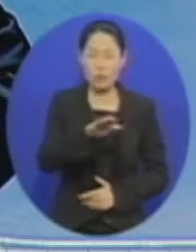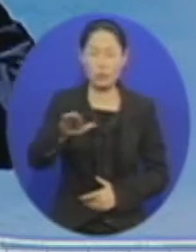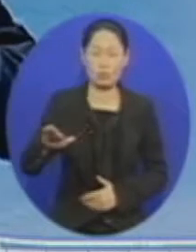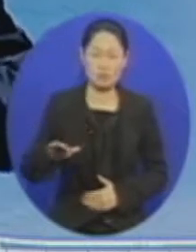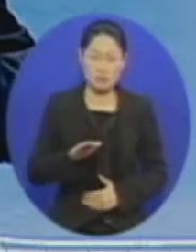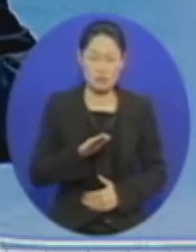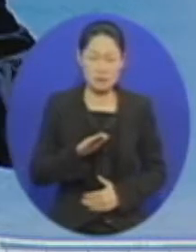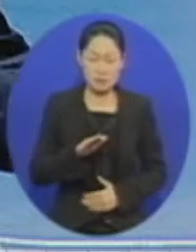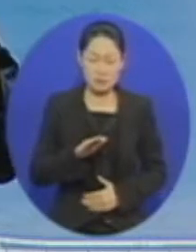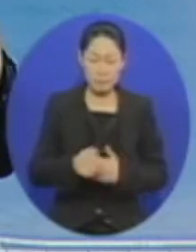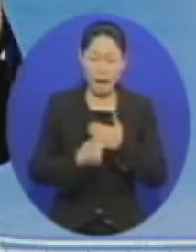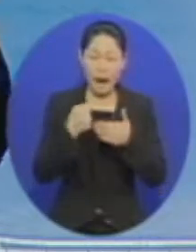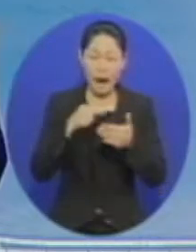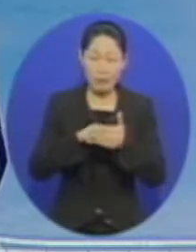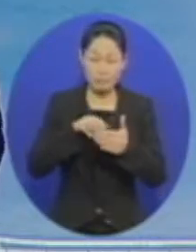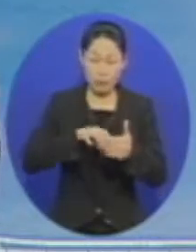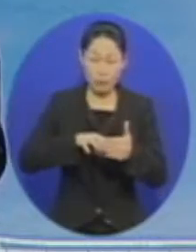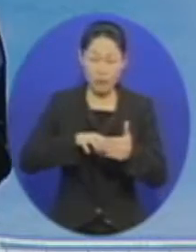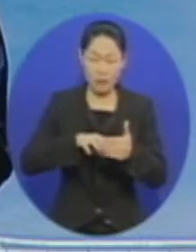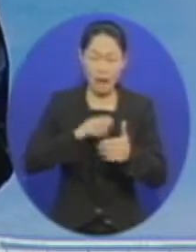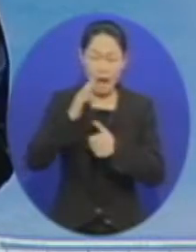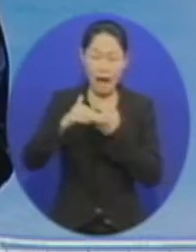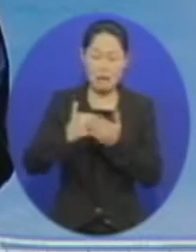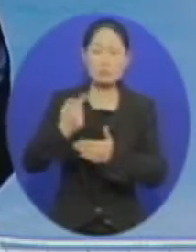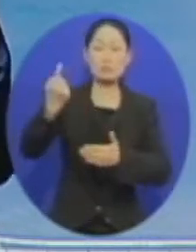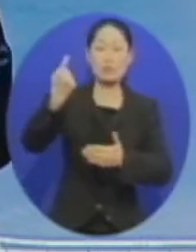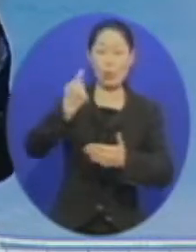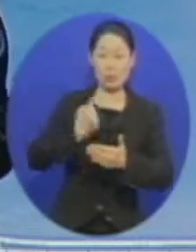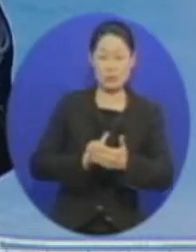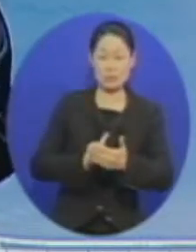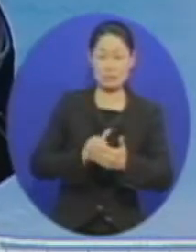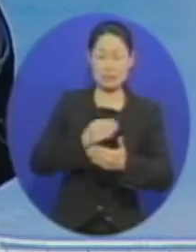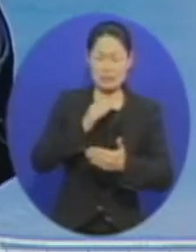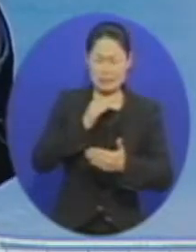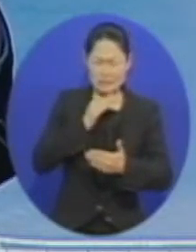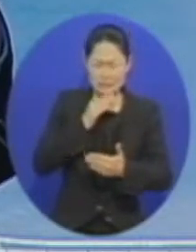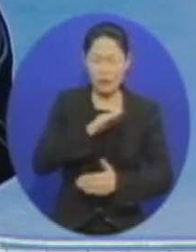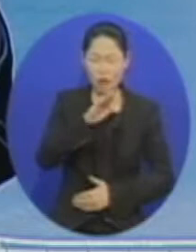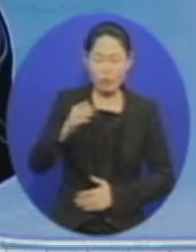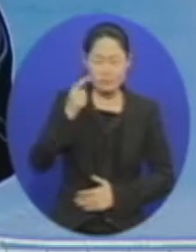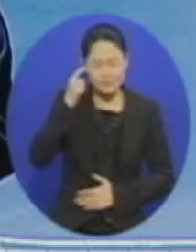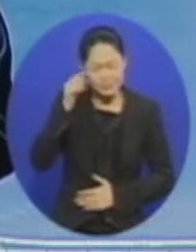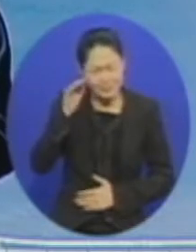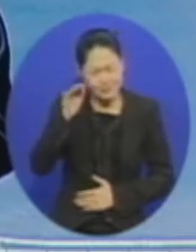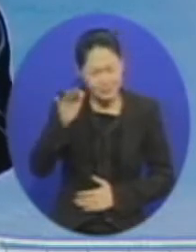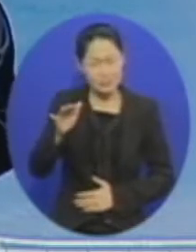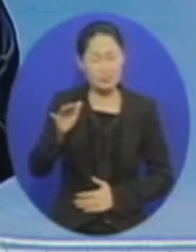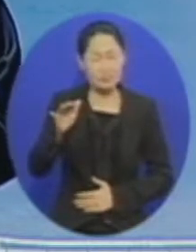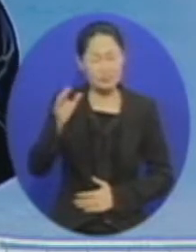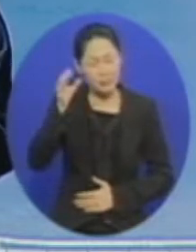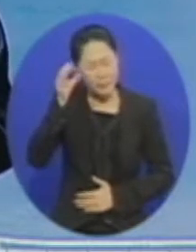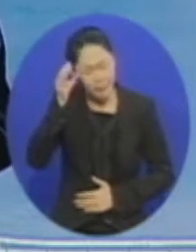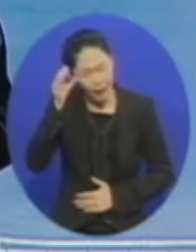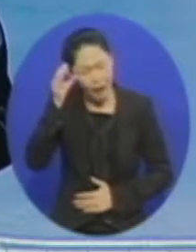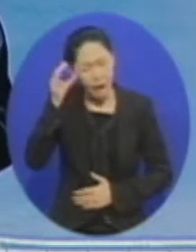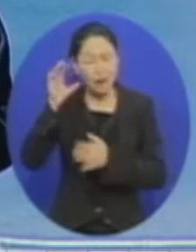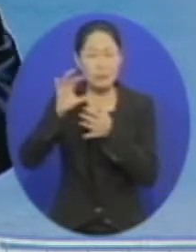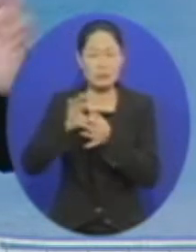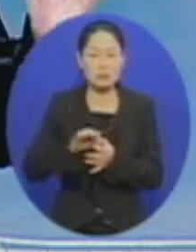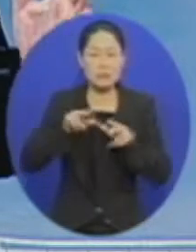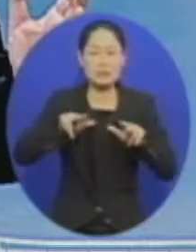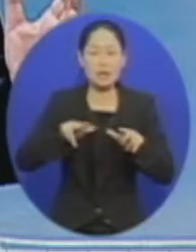여러분의 마음에 하나님이 들어 오시기를 진짜 여러분의 3호 하면서 하나님 제가 이제는